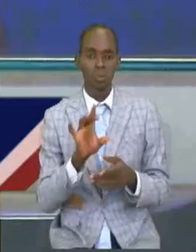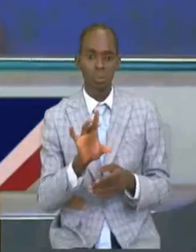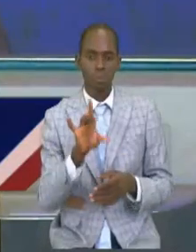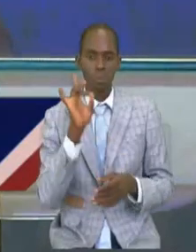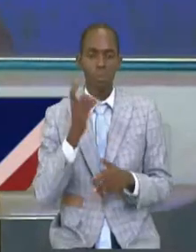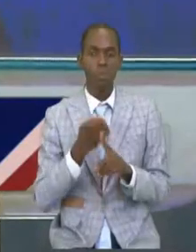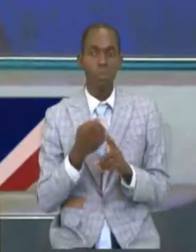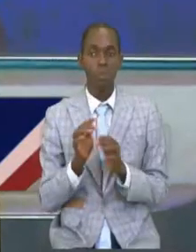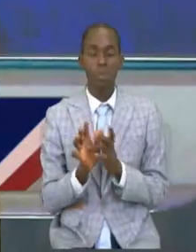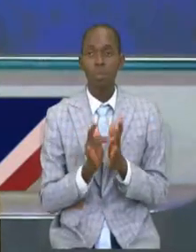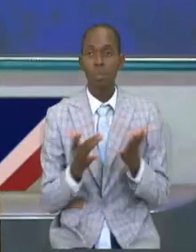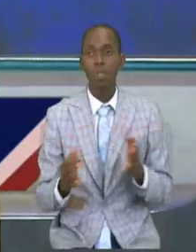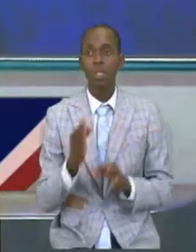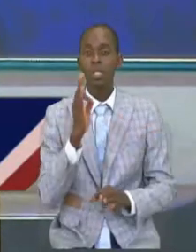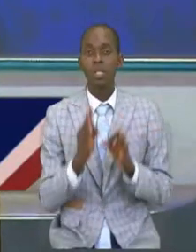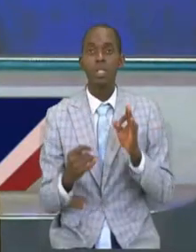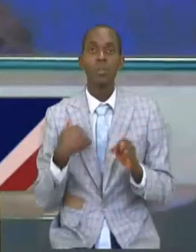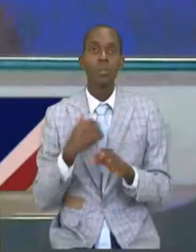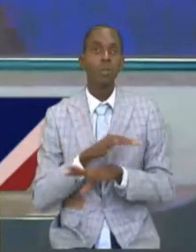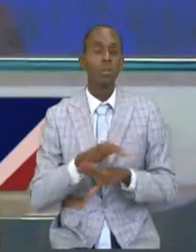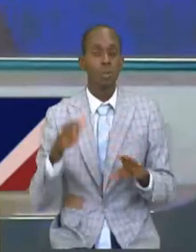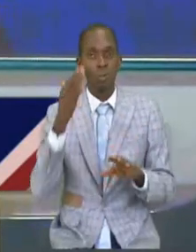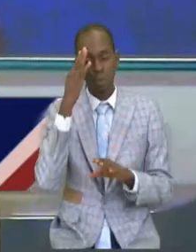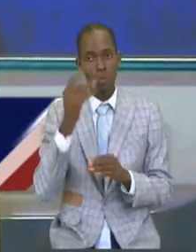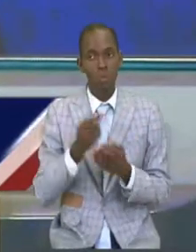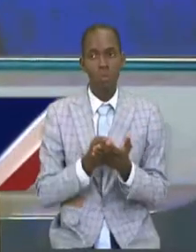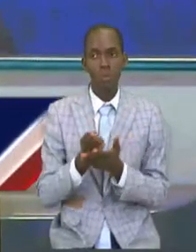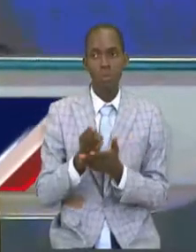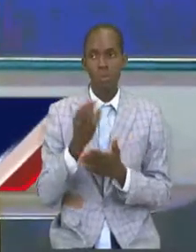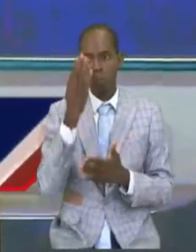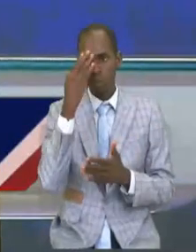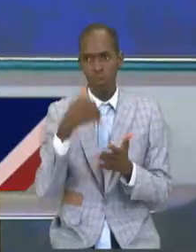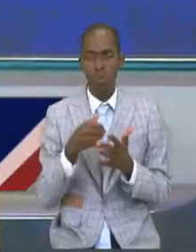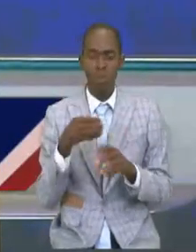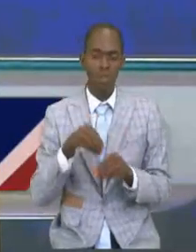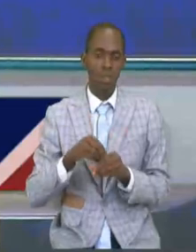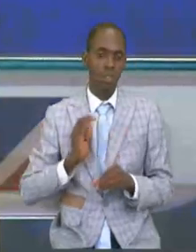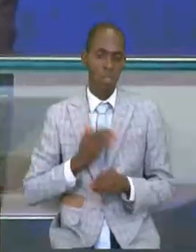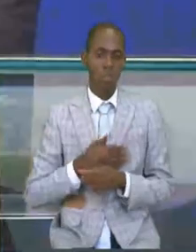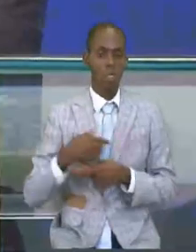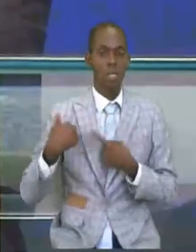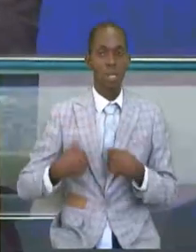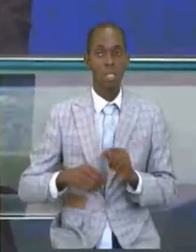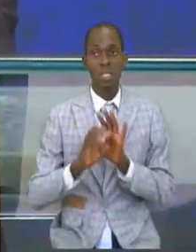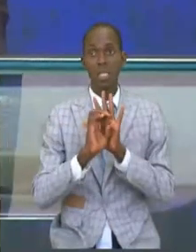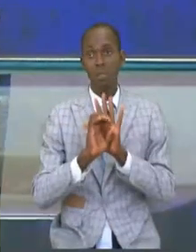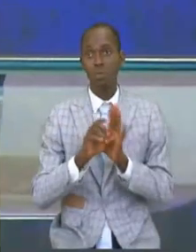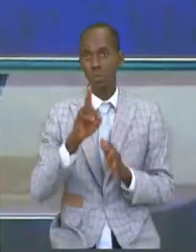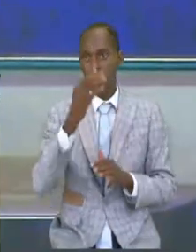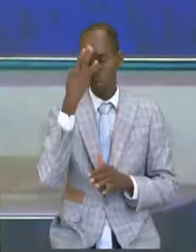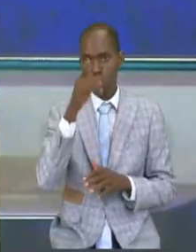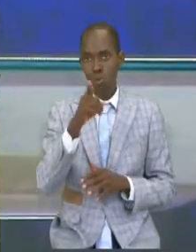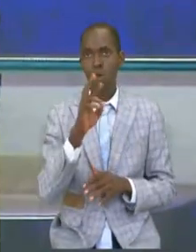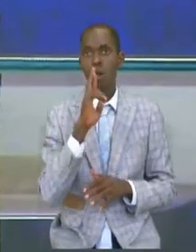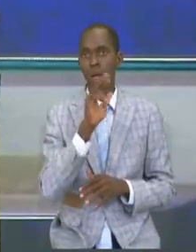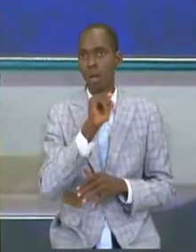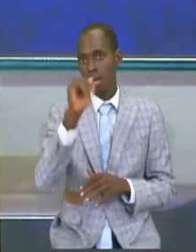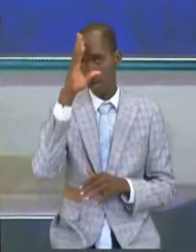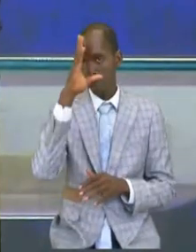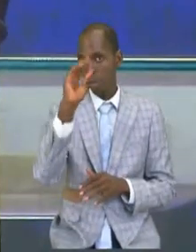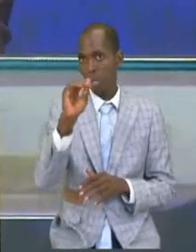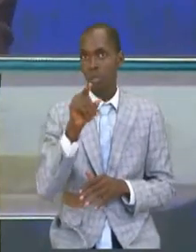Bible. Si on ne connaît pas la vérité dans notre cœur, par exemple, vous savez que vous êtes